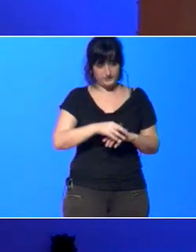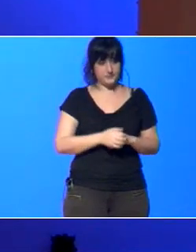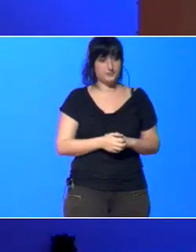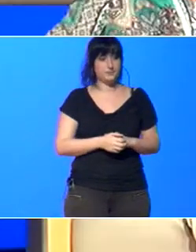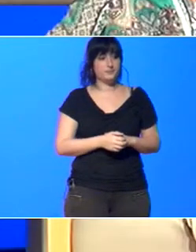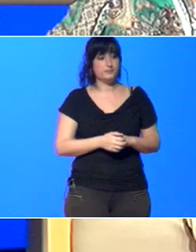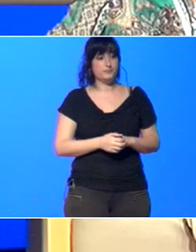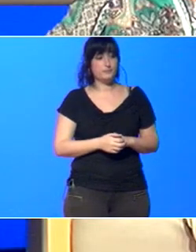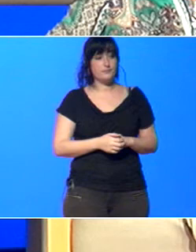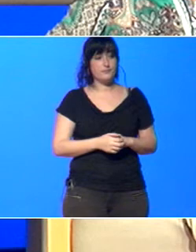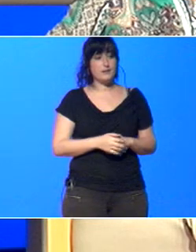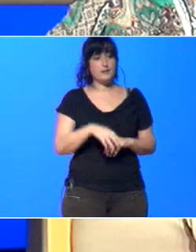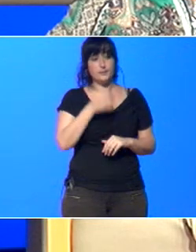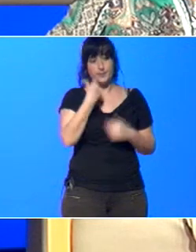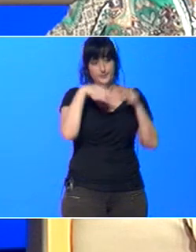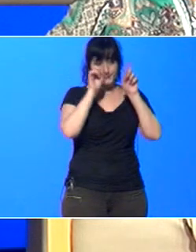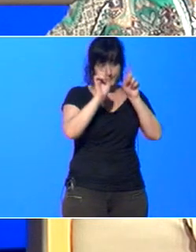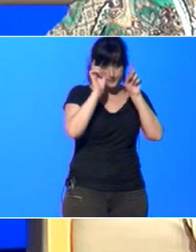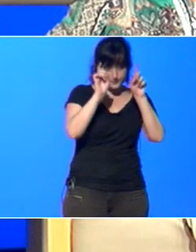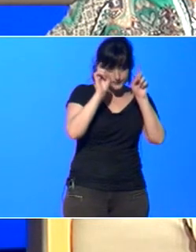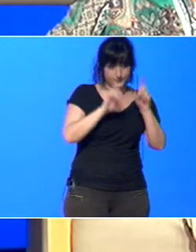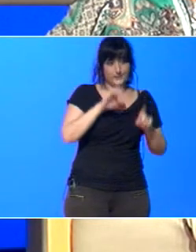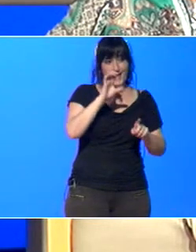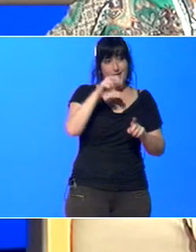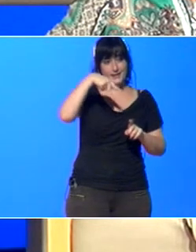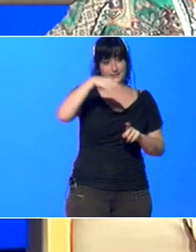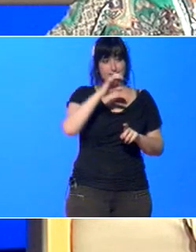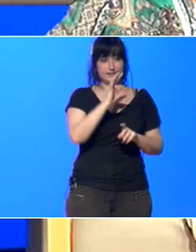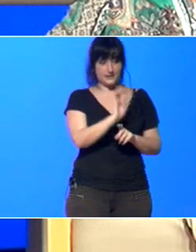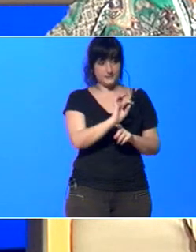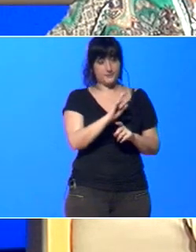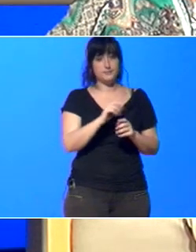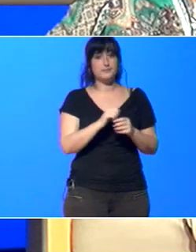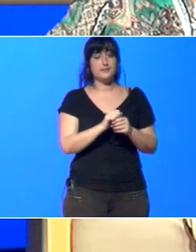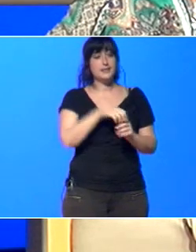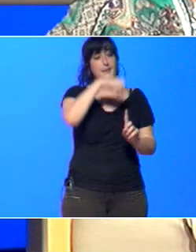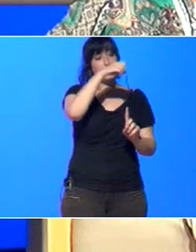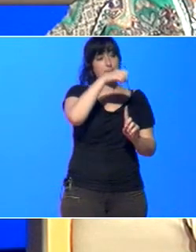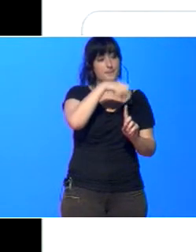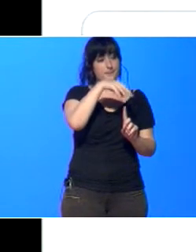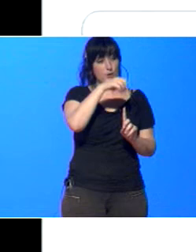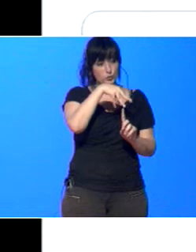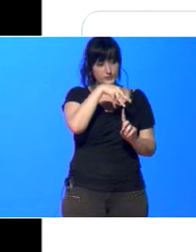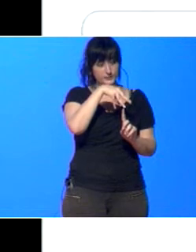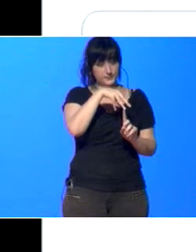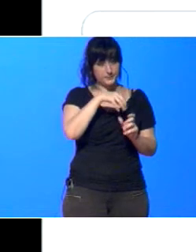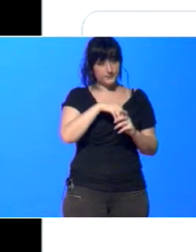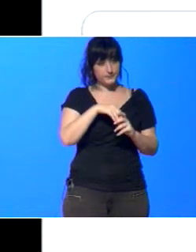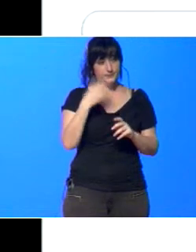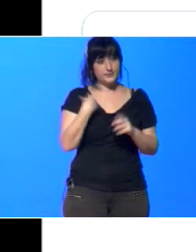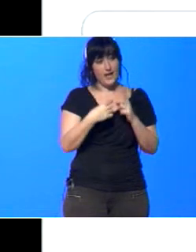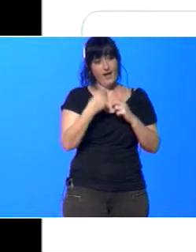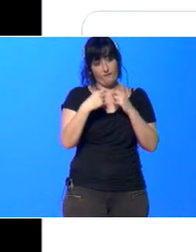Eskuntza.neten, joanten basarie, innovazioa edukatiba berrikuntzako horrira, han daukazue informazio